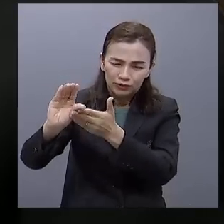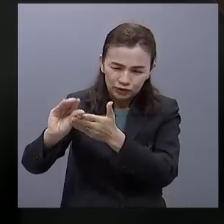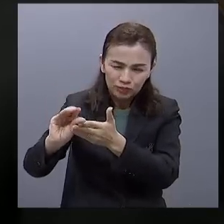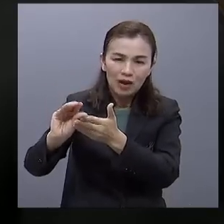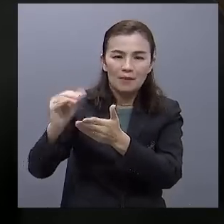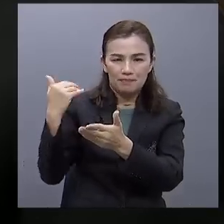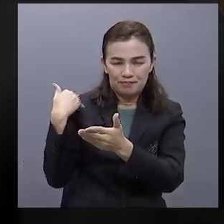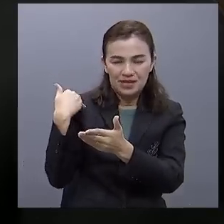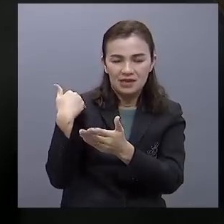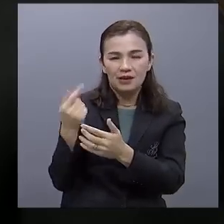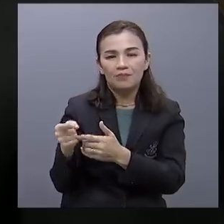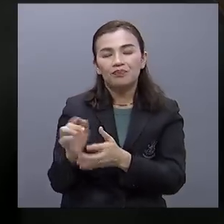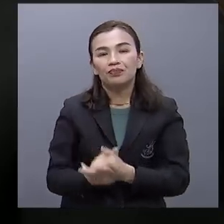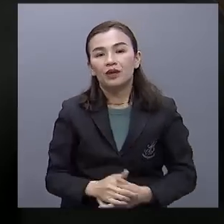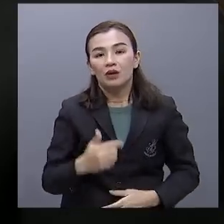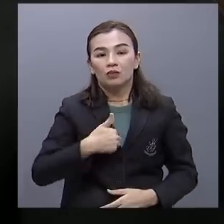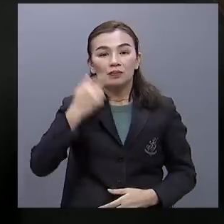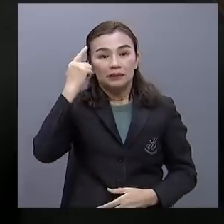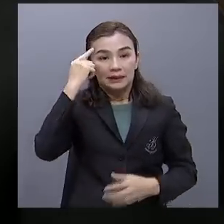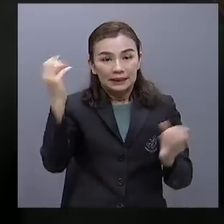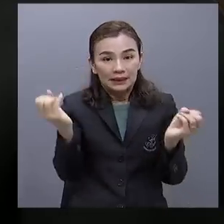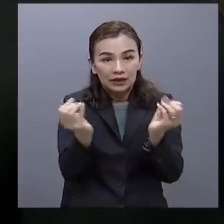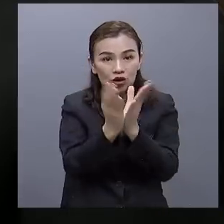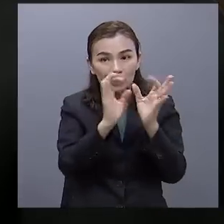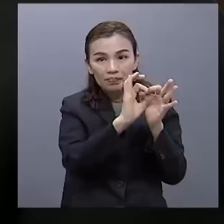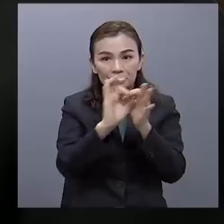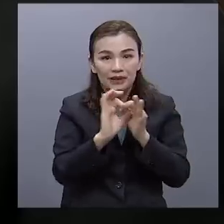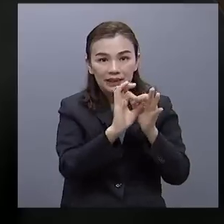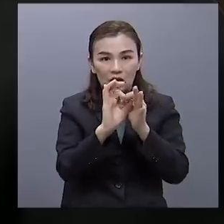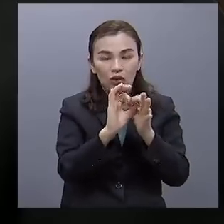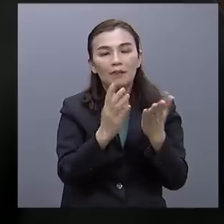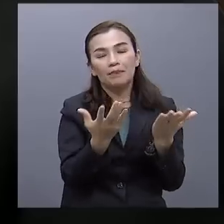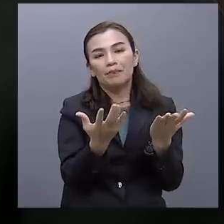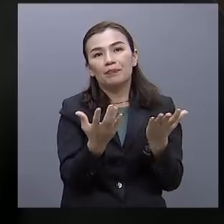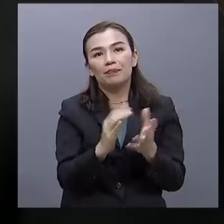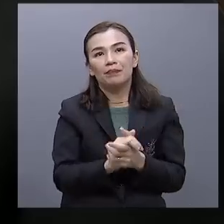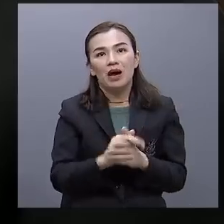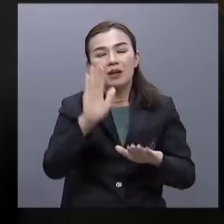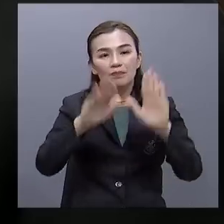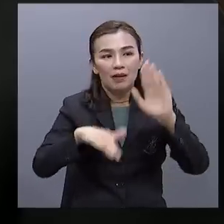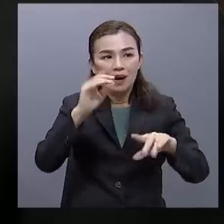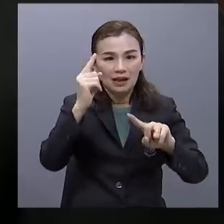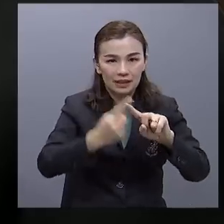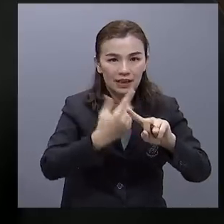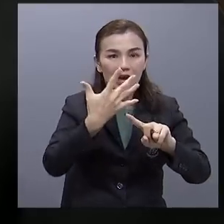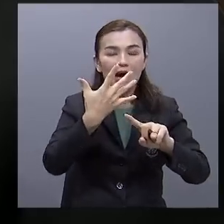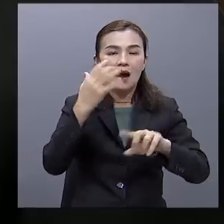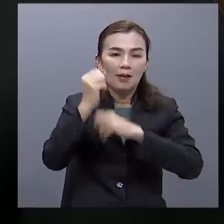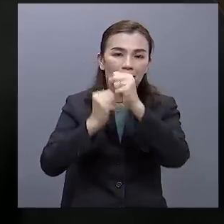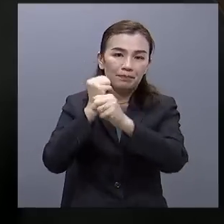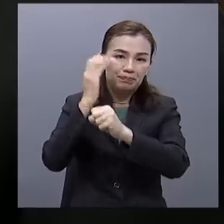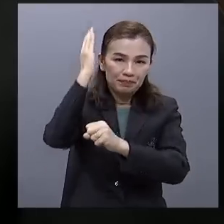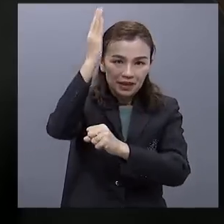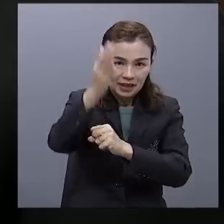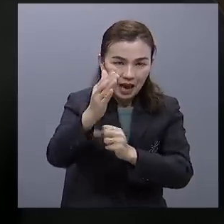ราะฉะนั้นในส่วนนี้ผมก็คิดว่าจะถูกกระทบจากกรณีที่สุดๆนะฮะไปถึงเดือนพฤษภาเนี่ยในปีหน้านะครับก็ถูกกระทบประ